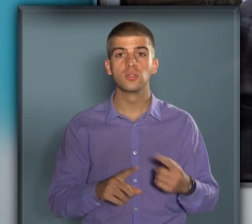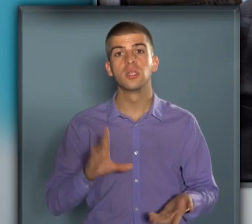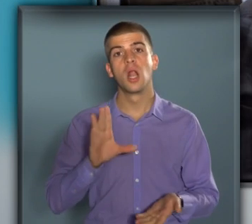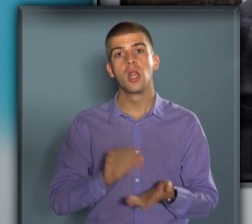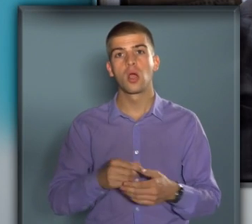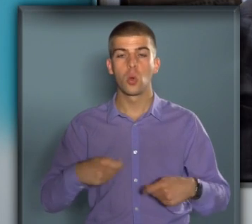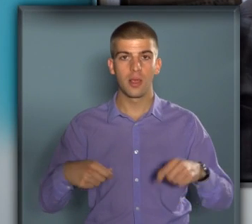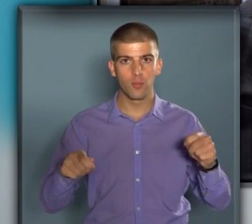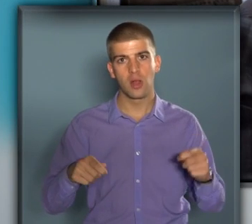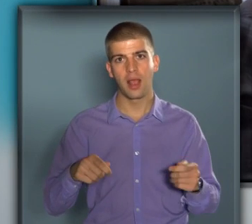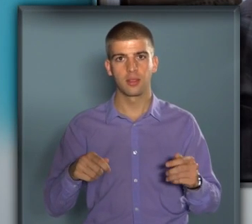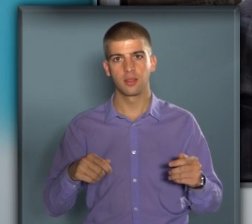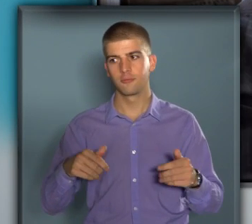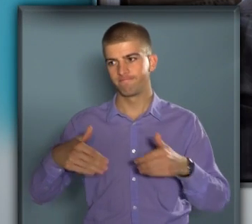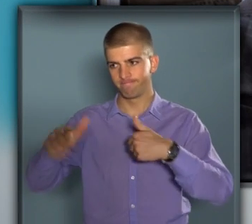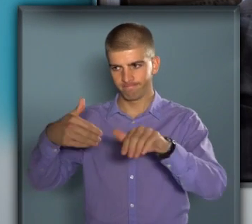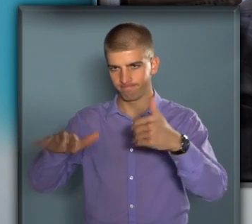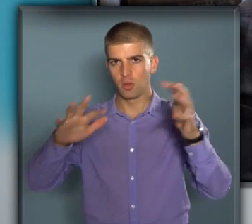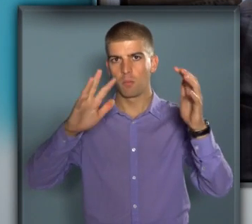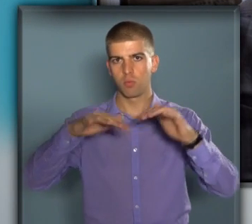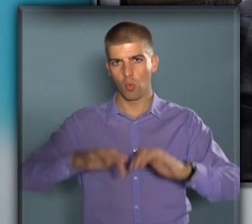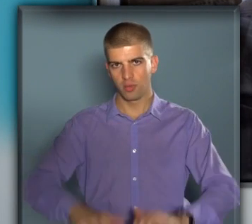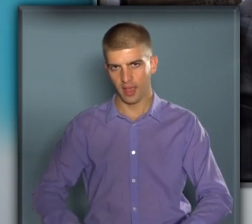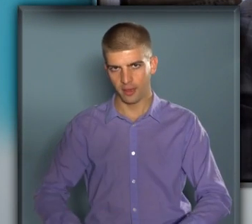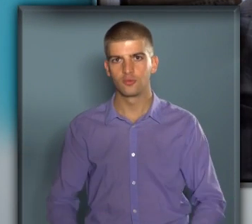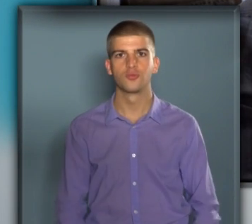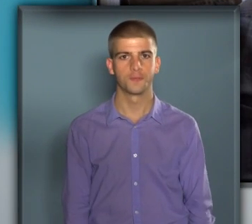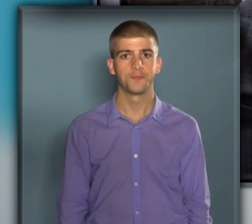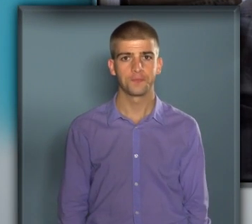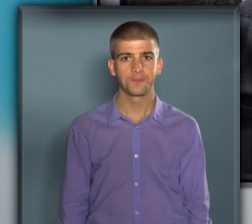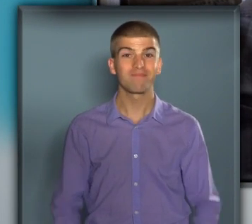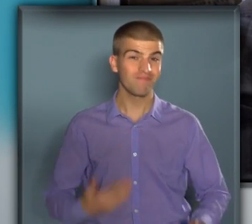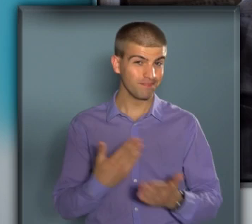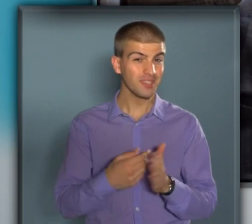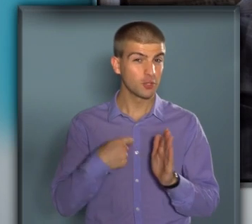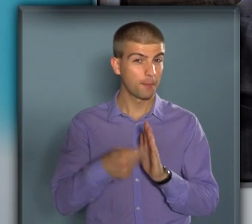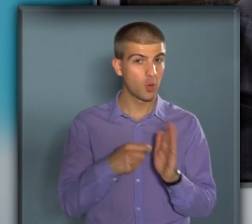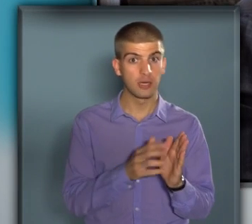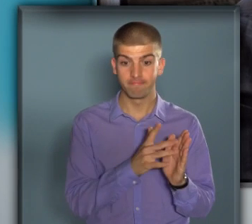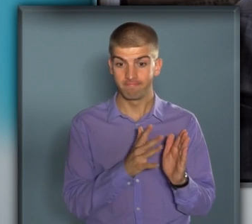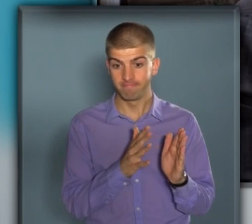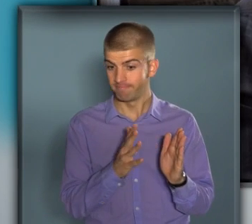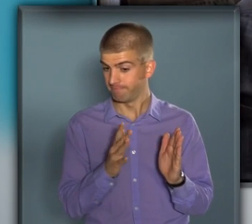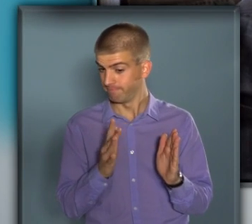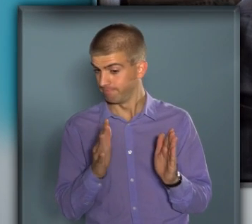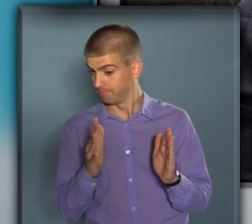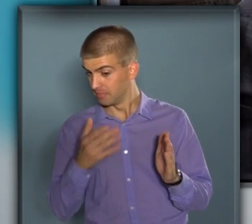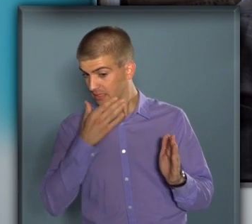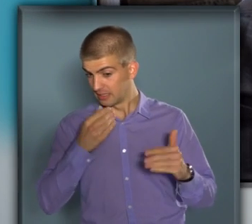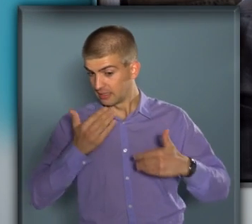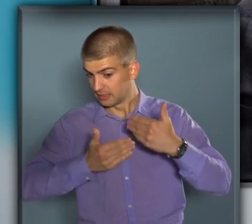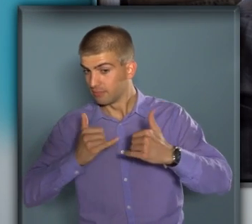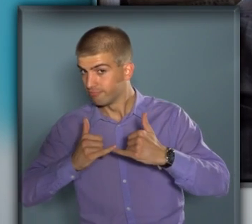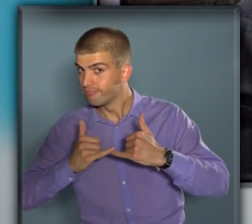a kiürítése, bontása. És ahogy a maga a projekt halad előre, a